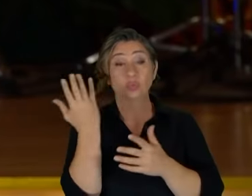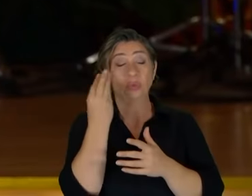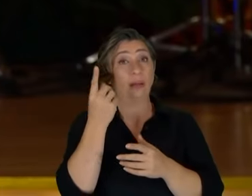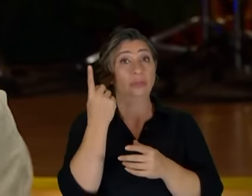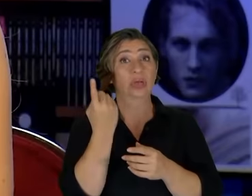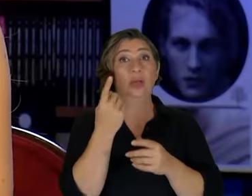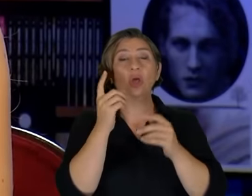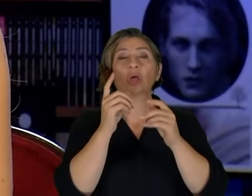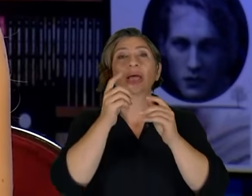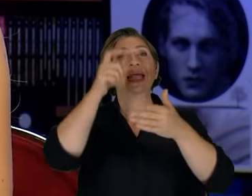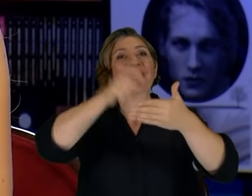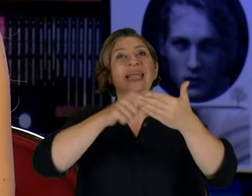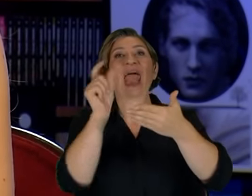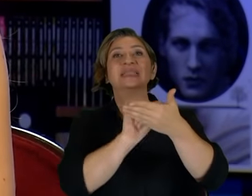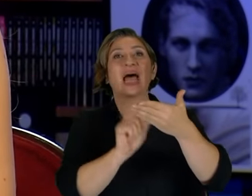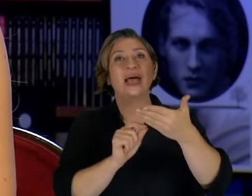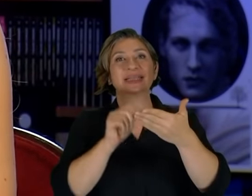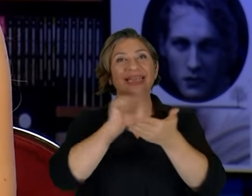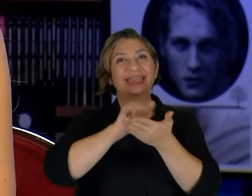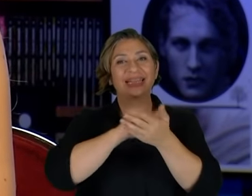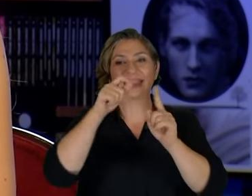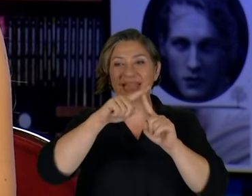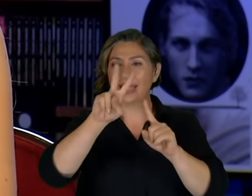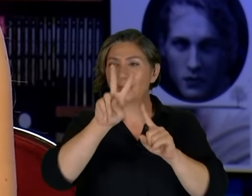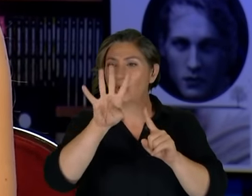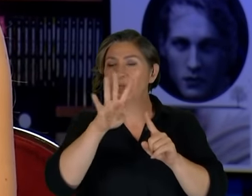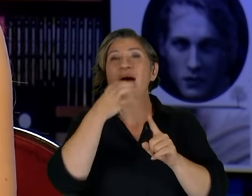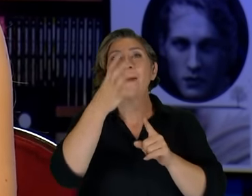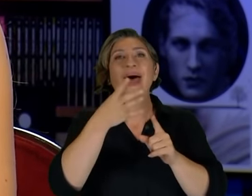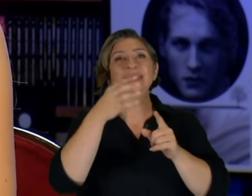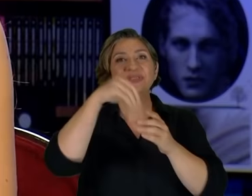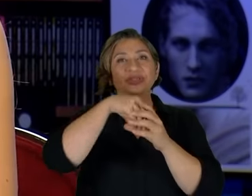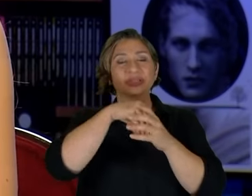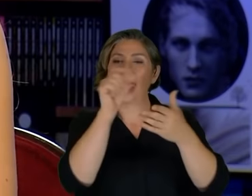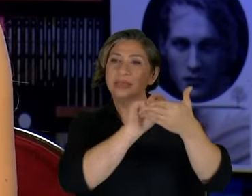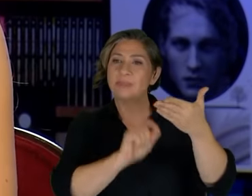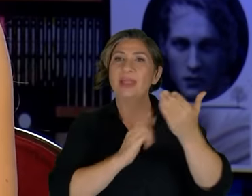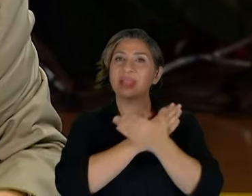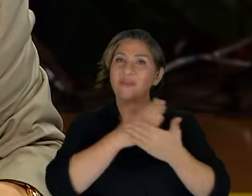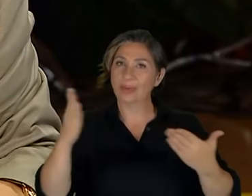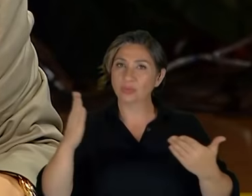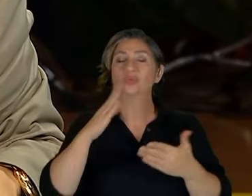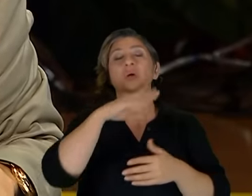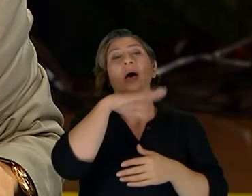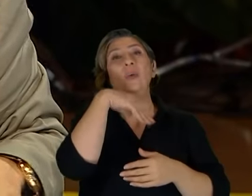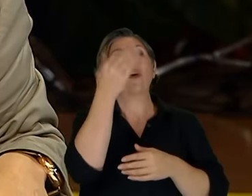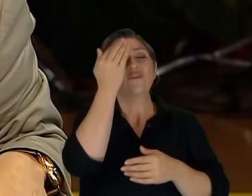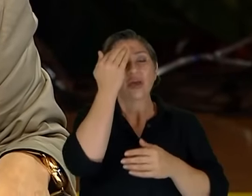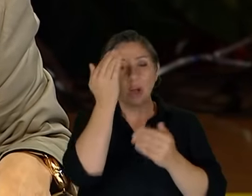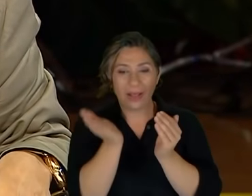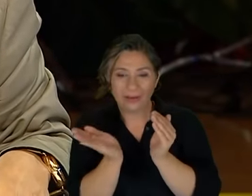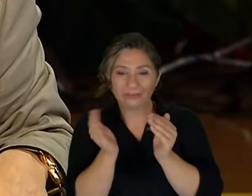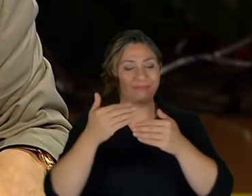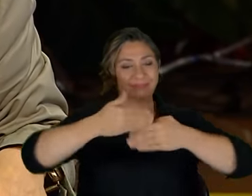şey. Köşe yazılarınıza T24 haber sitesinde devam ediyorsunuz. Sorbonne Üniversitesi'nde fakirliğin önüne